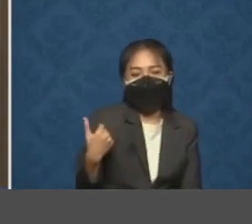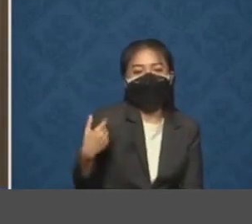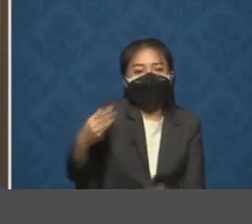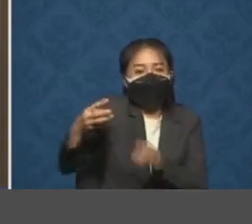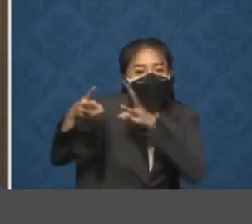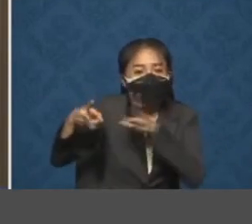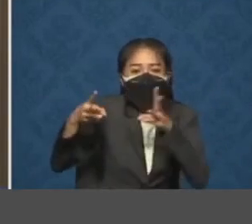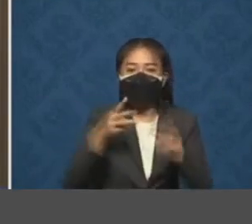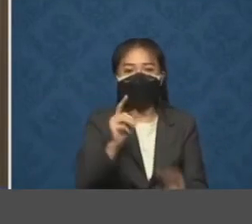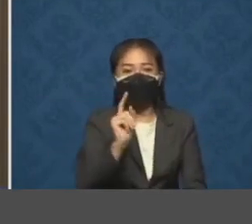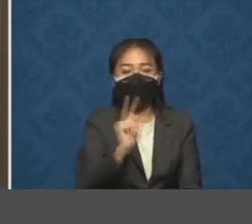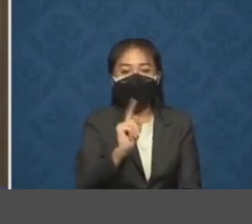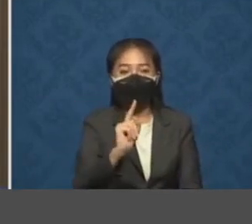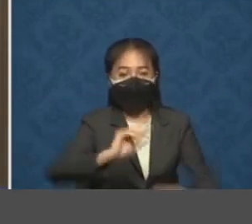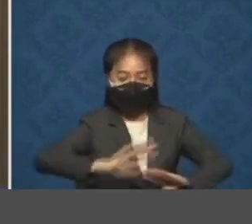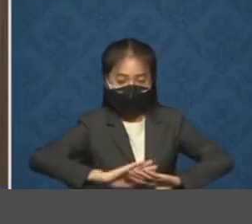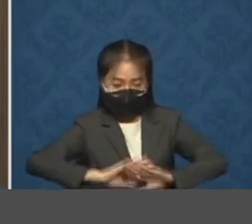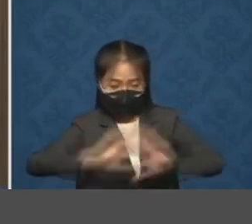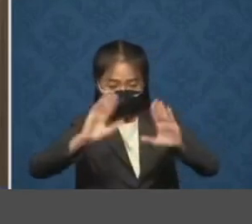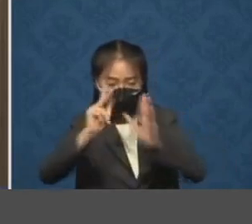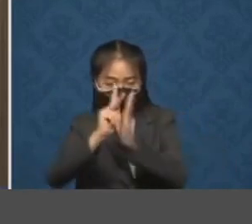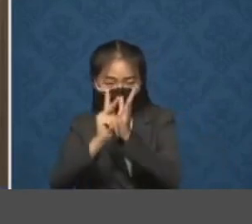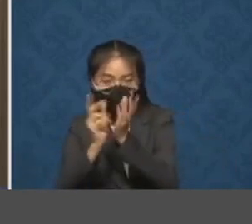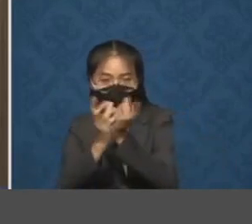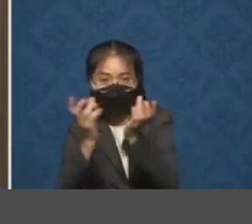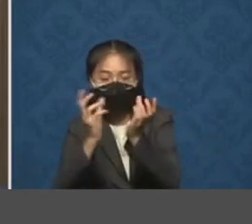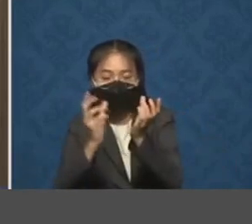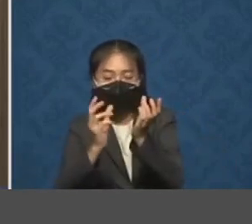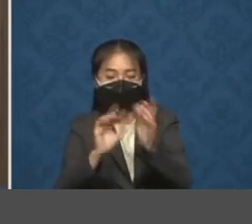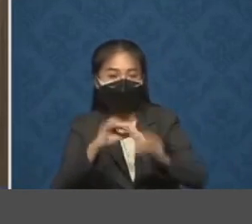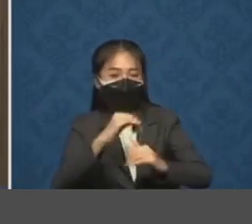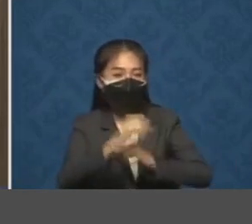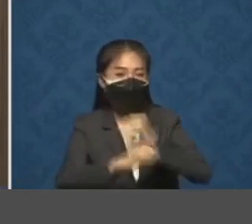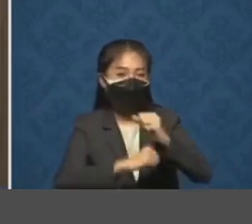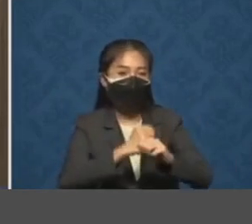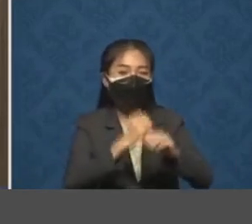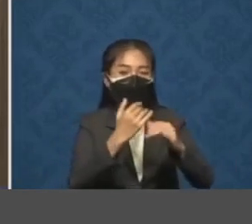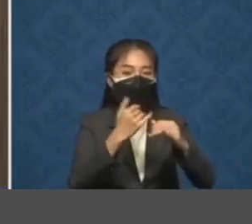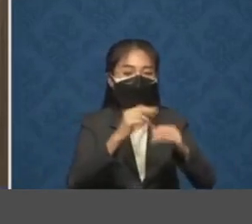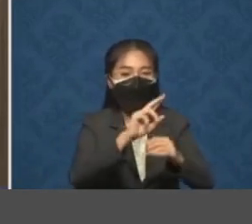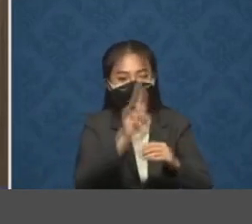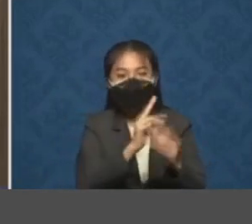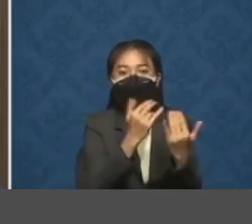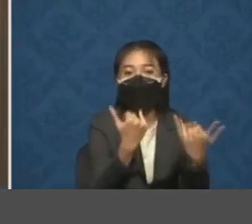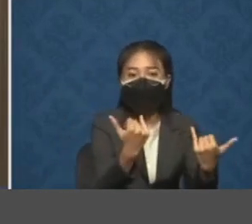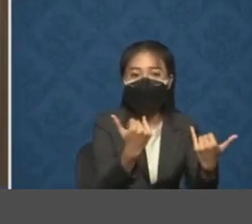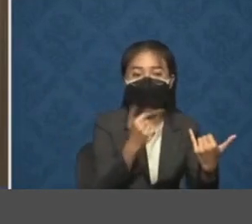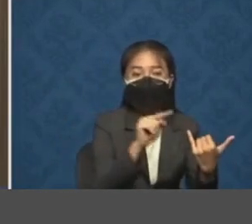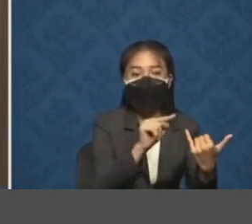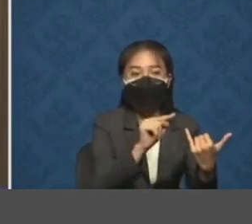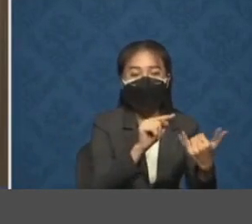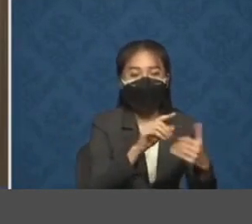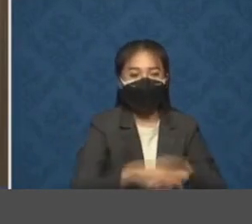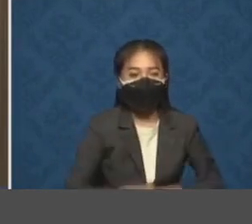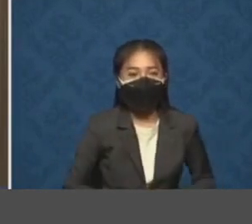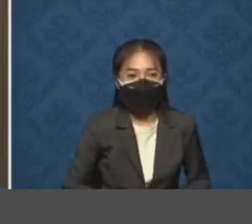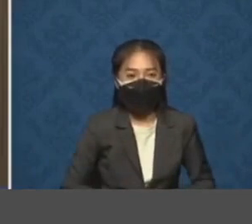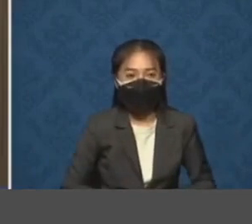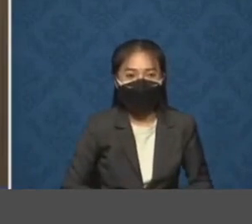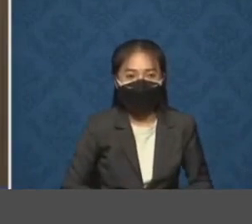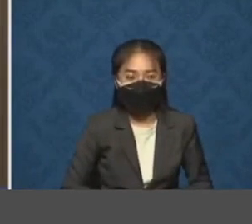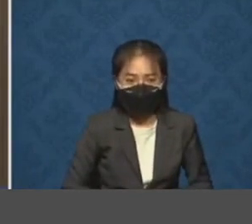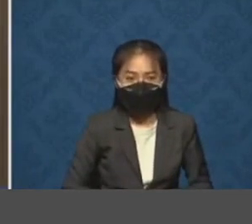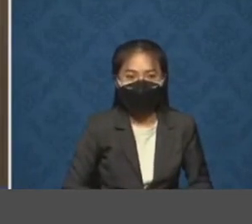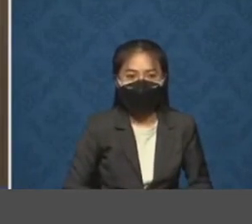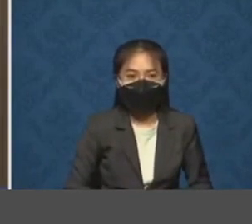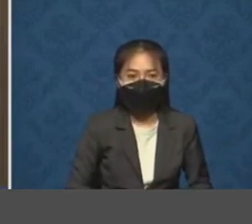ตามที่ไม่มีการยกเลิกรัฐธรรมนูญที่ใช้กันอยู่ในปัจจุบันในการรัฐประหารผมคิดว่าท่านก็จะต้